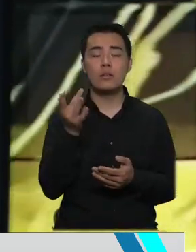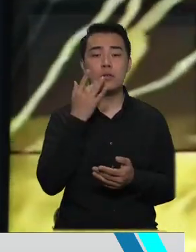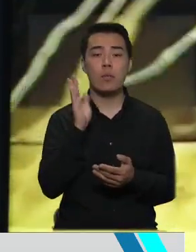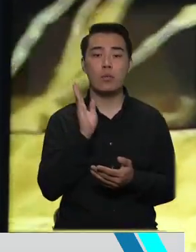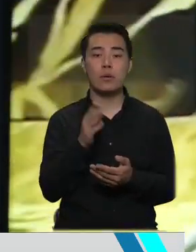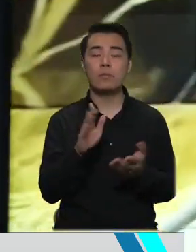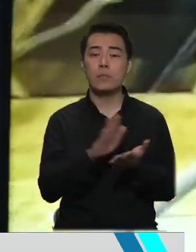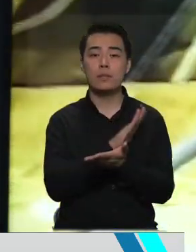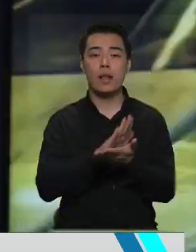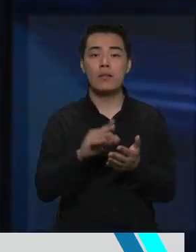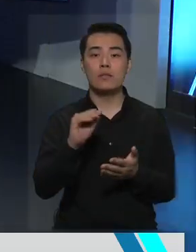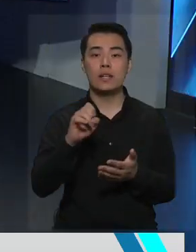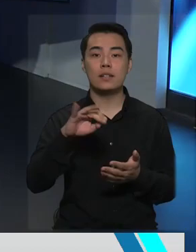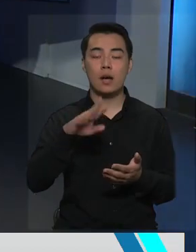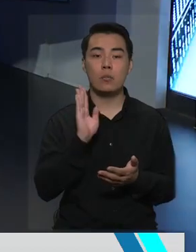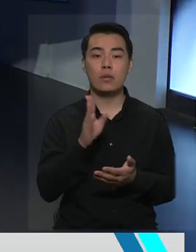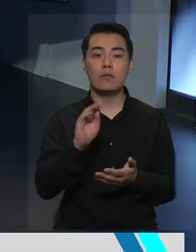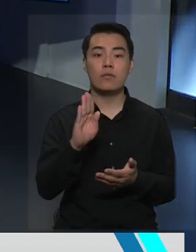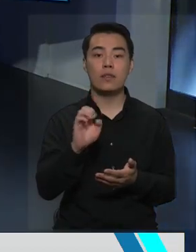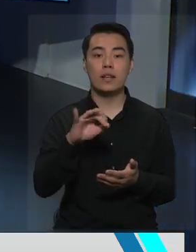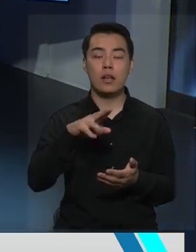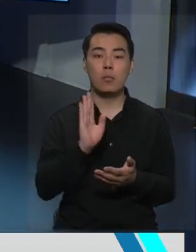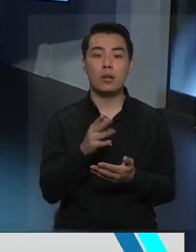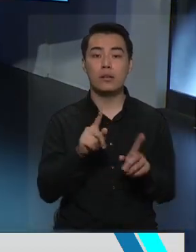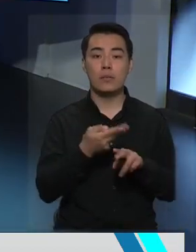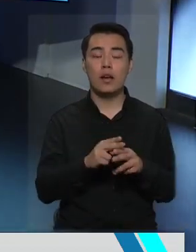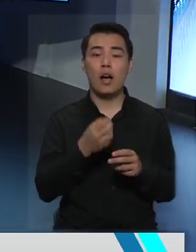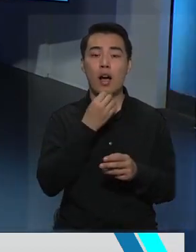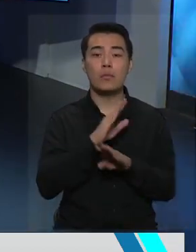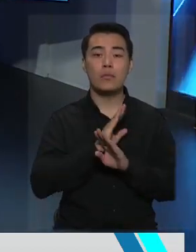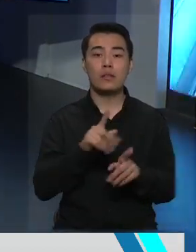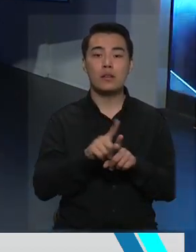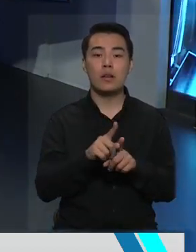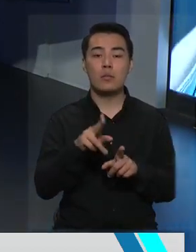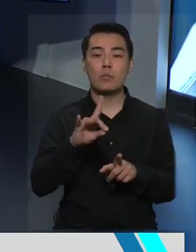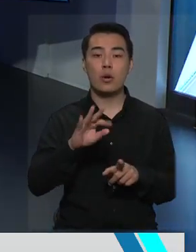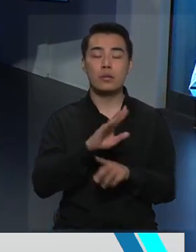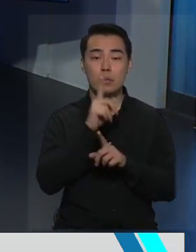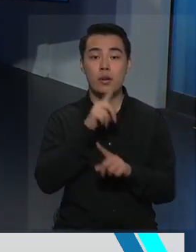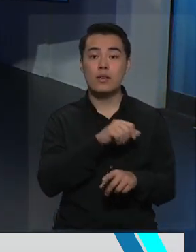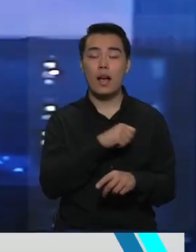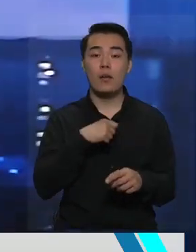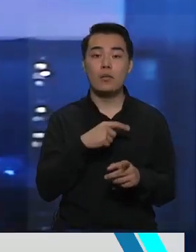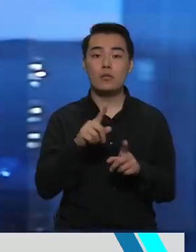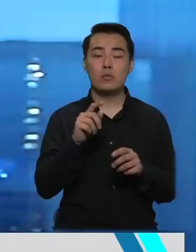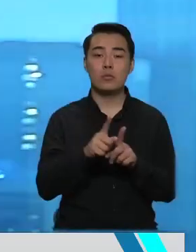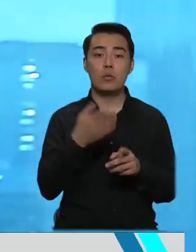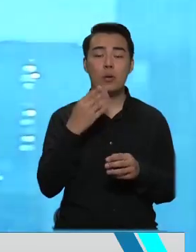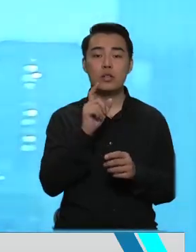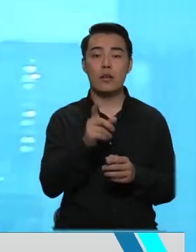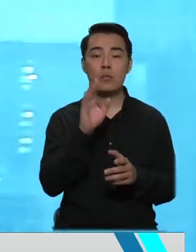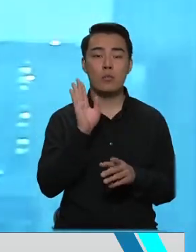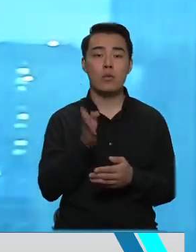доступна бесплатная версия она будет конечно не такой хороший как Pro версия но Любой человек сможет попробовать